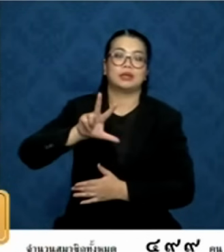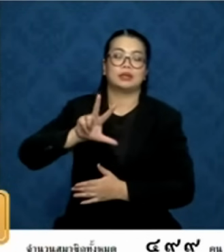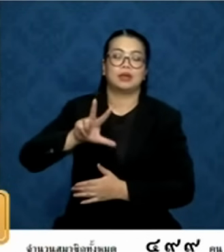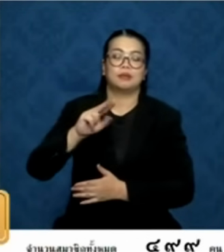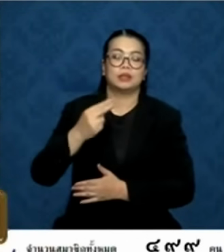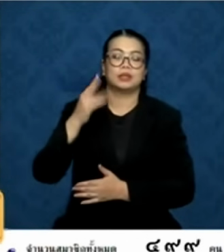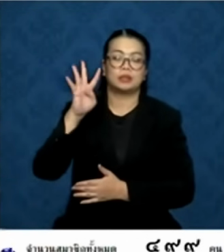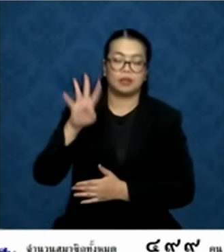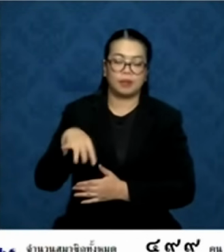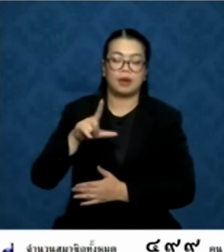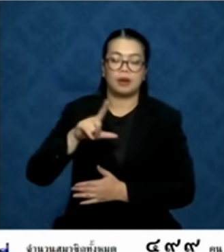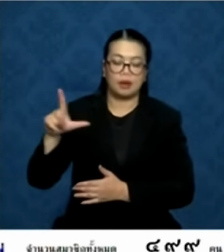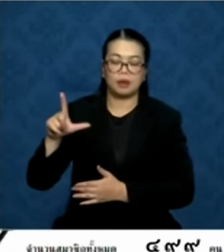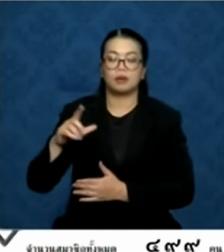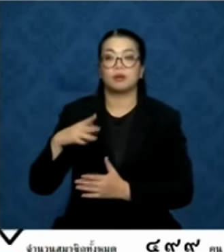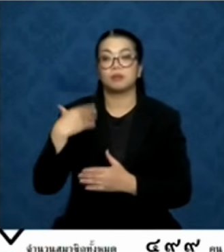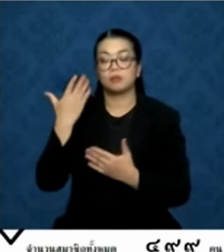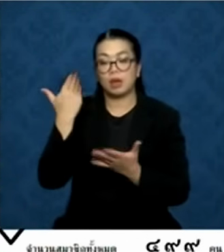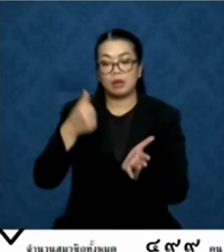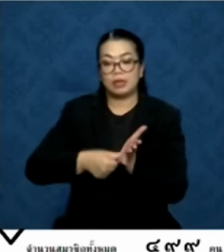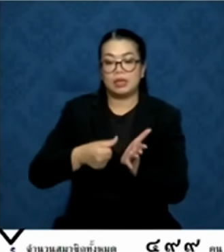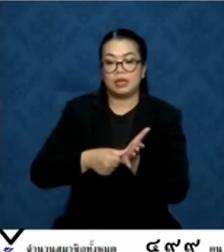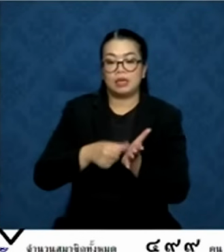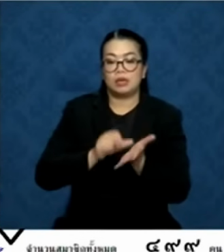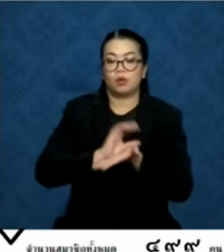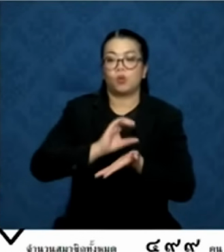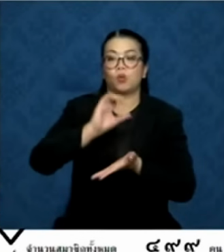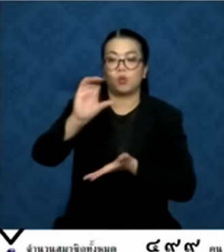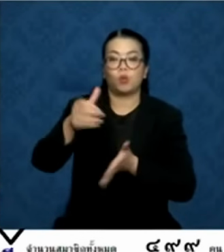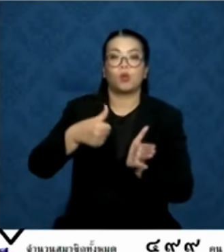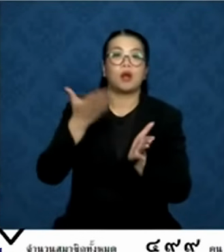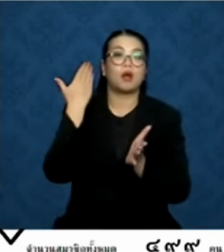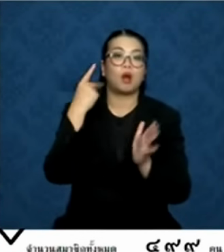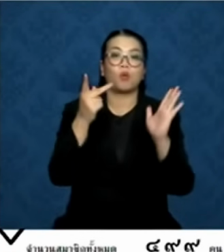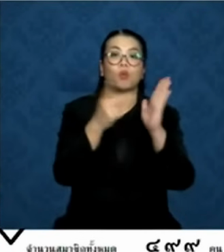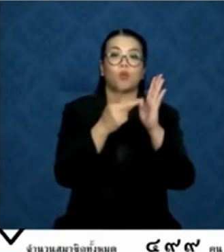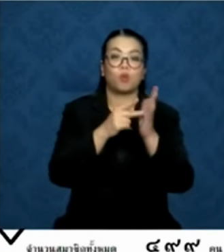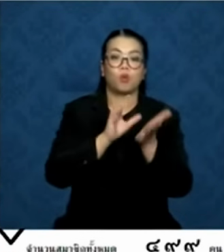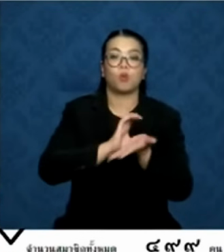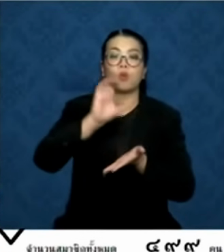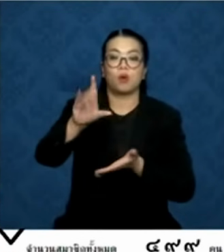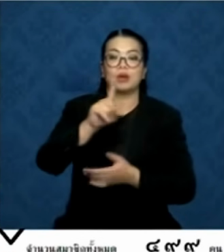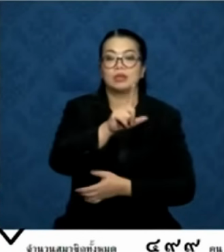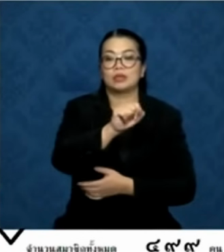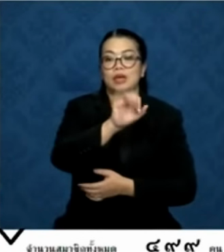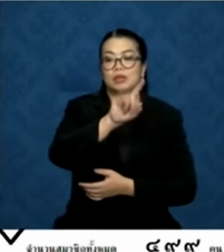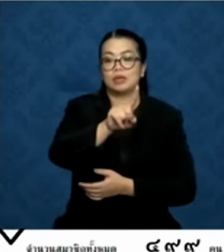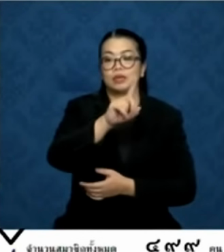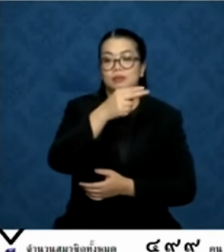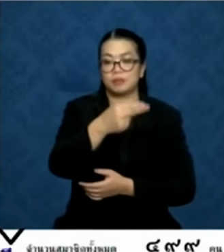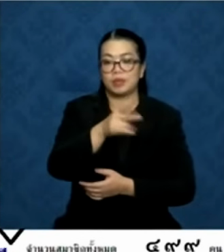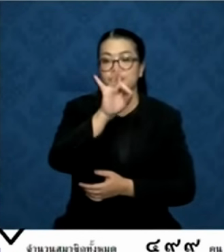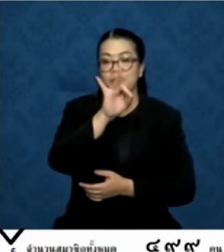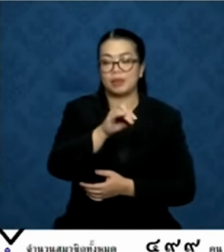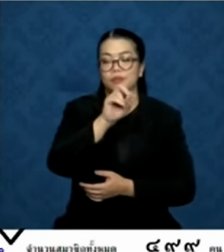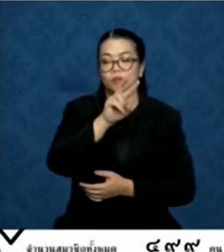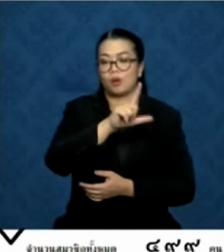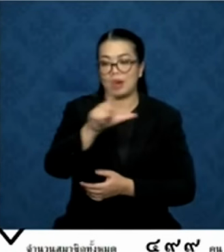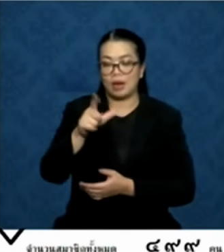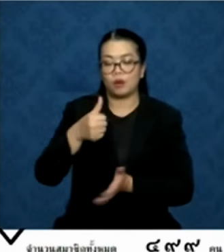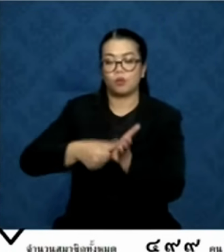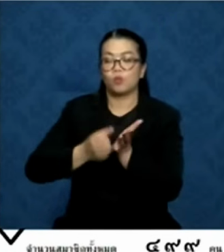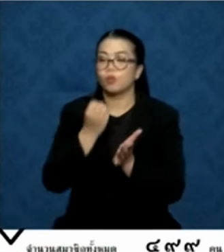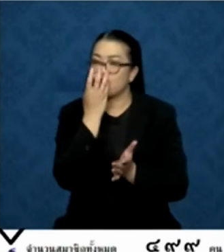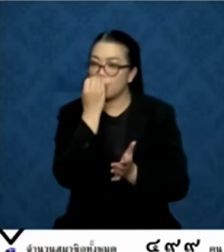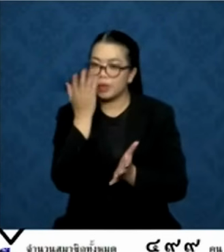346,380.1 ล้านบาทเพื่อชำระคืนต้นเงินกู้จำนวน 118,320 ล้านบาทดอกเบี้ยและค่